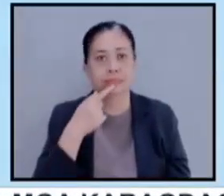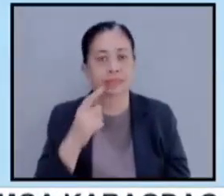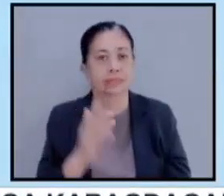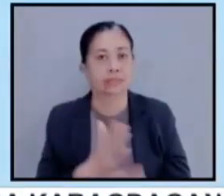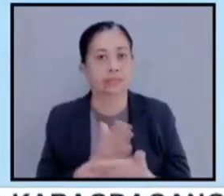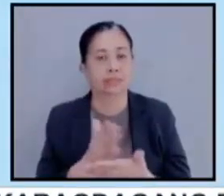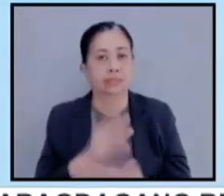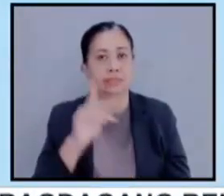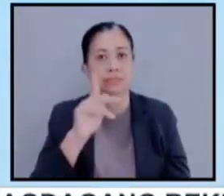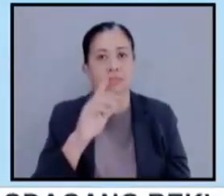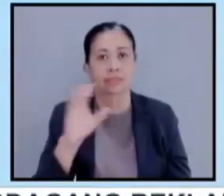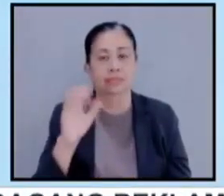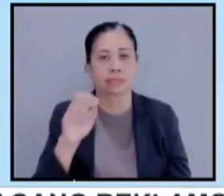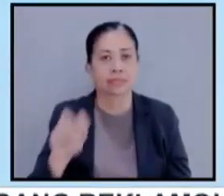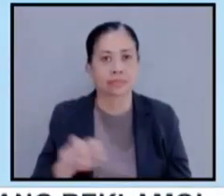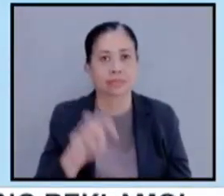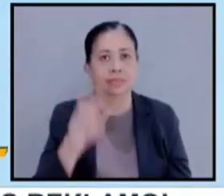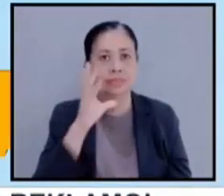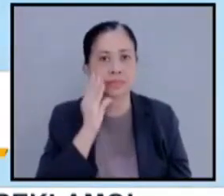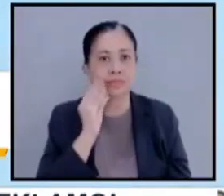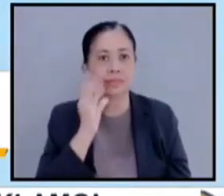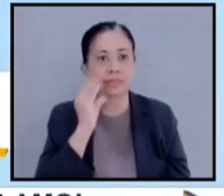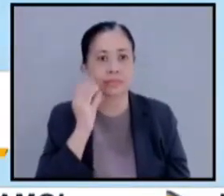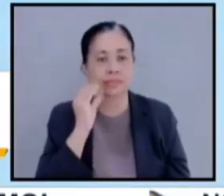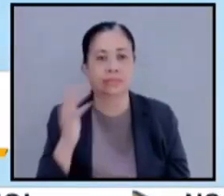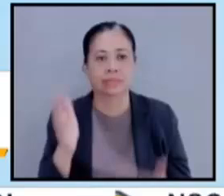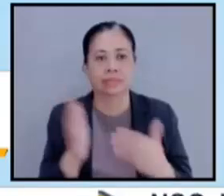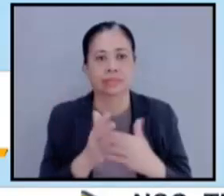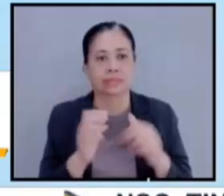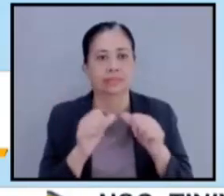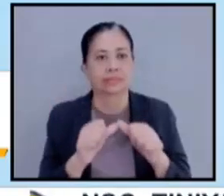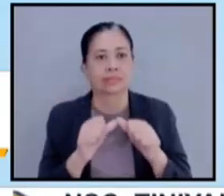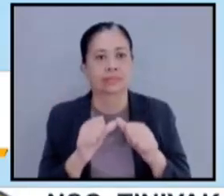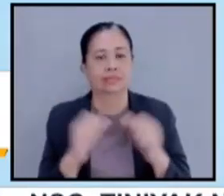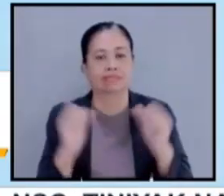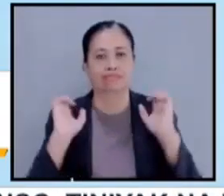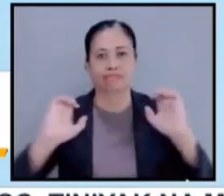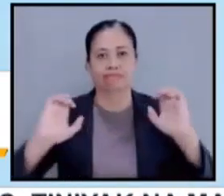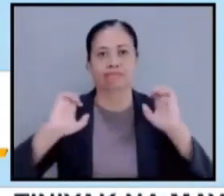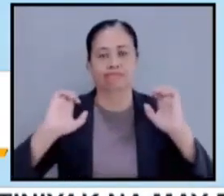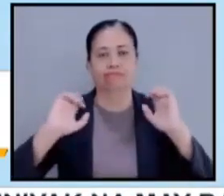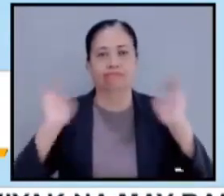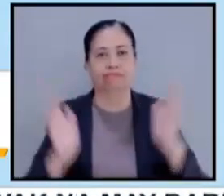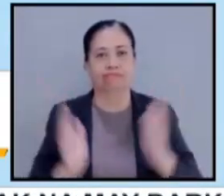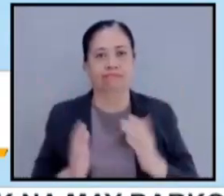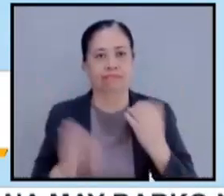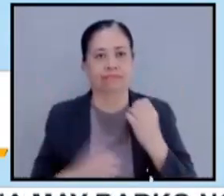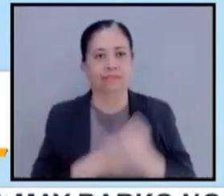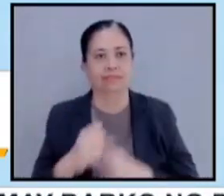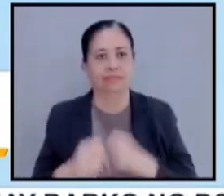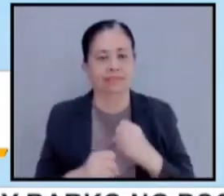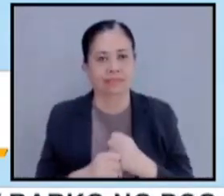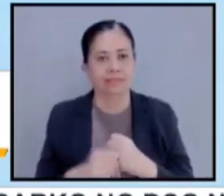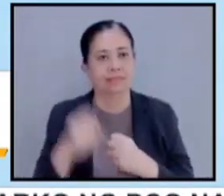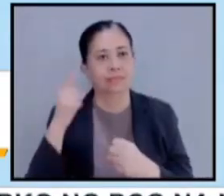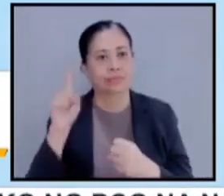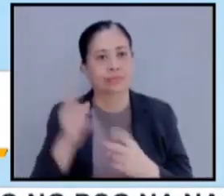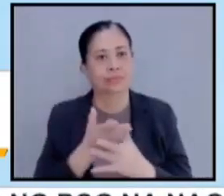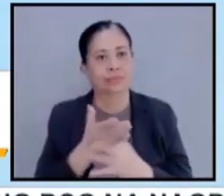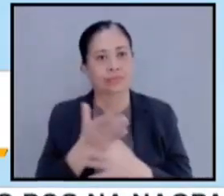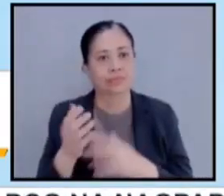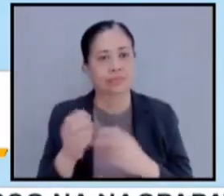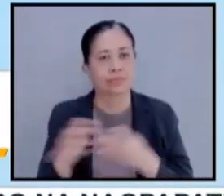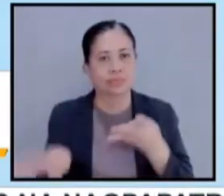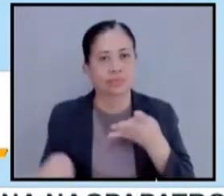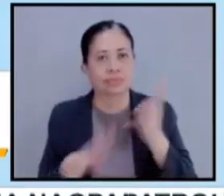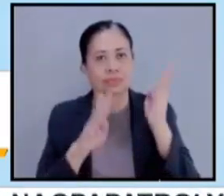ang kanyang journey sa pagpapatuloy muli ng kanyang fitness routine ngayong taon. Ito ay sa pamamagitan ng pag-upload online